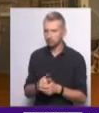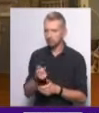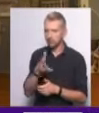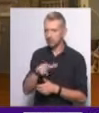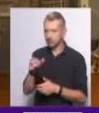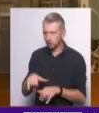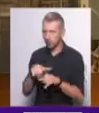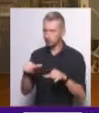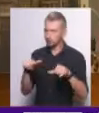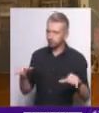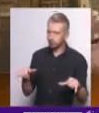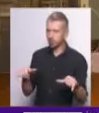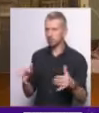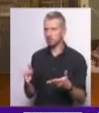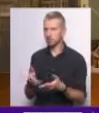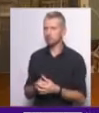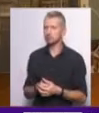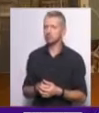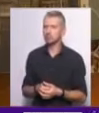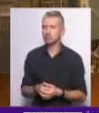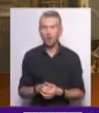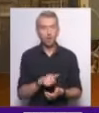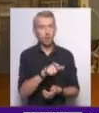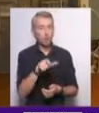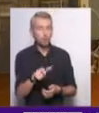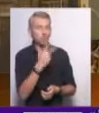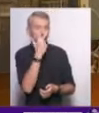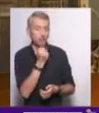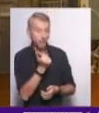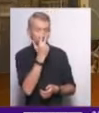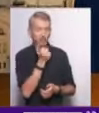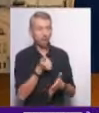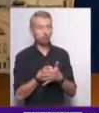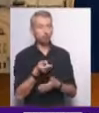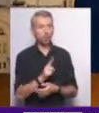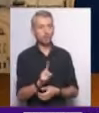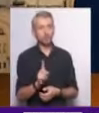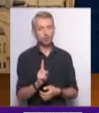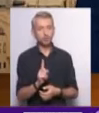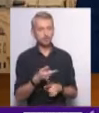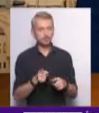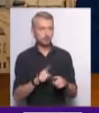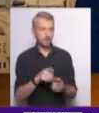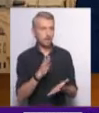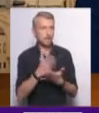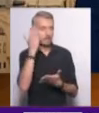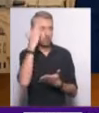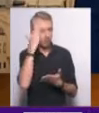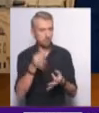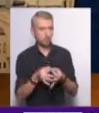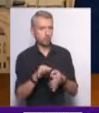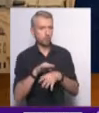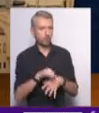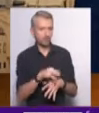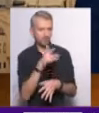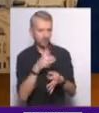кількість аудиторії, яка приходить і починає знайомитися між собою? Люди звикають до того, що це є спосіб проведення дозвілля.